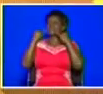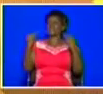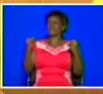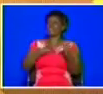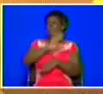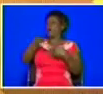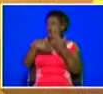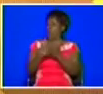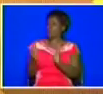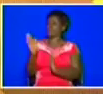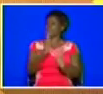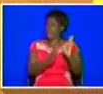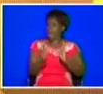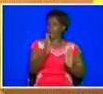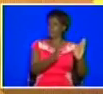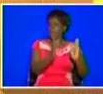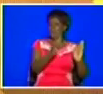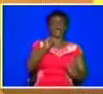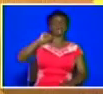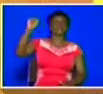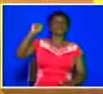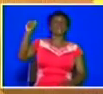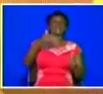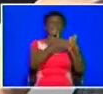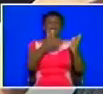yote ni mikakati ambayo ilitiwa siasa dhidi yake.